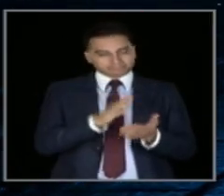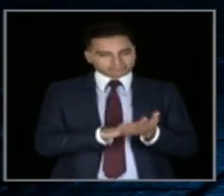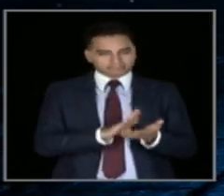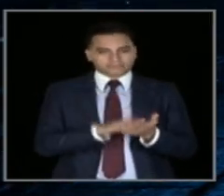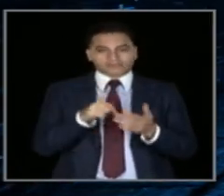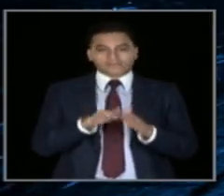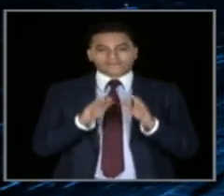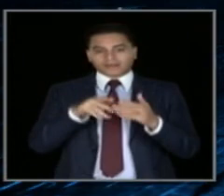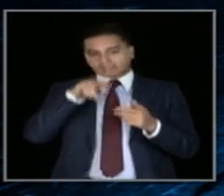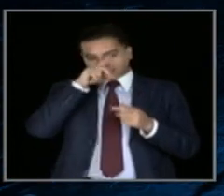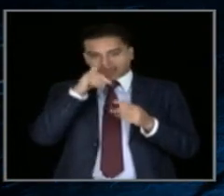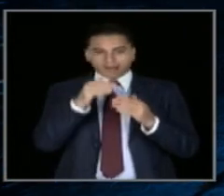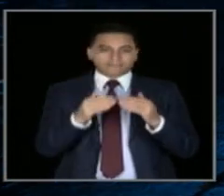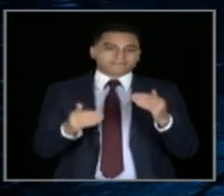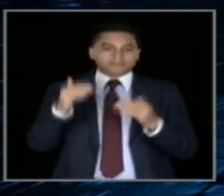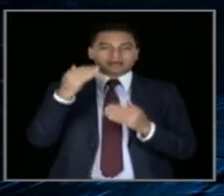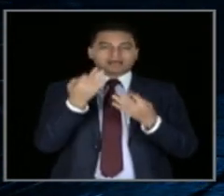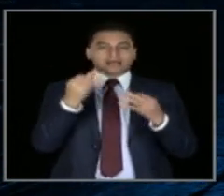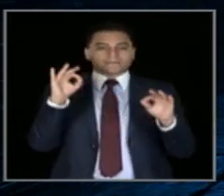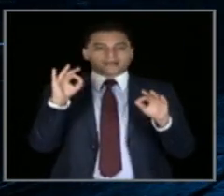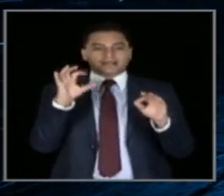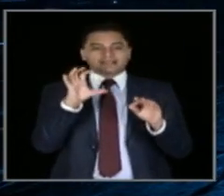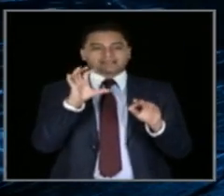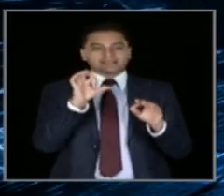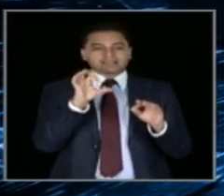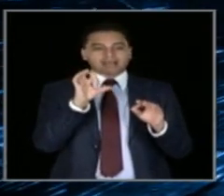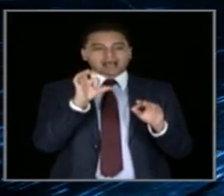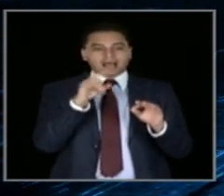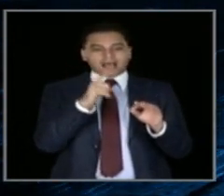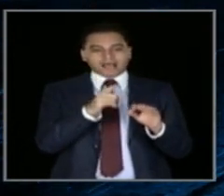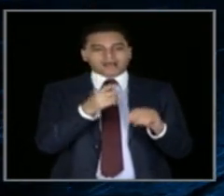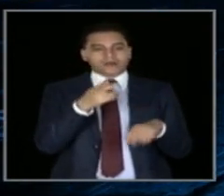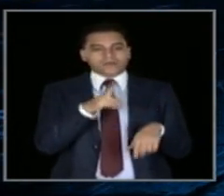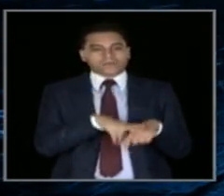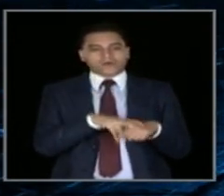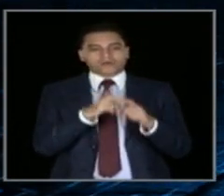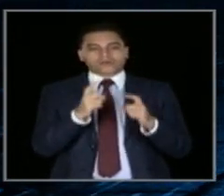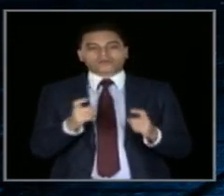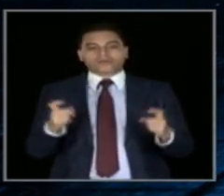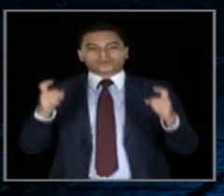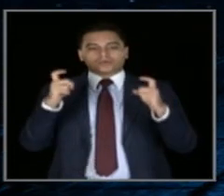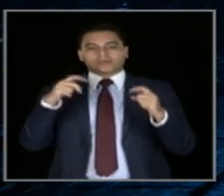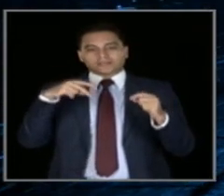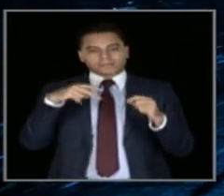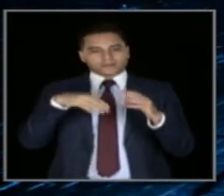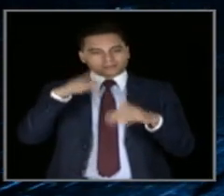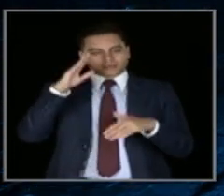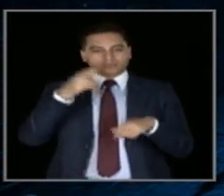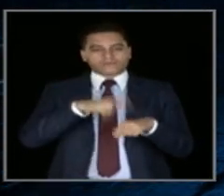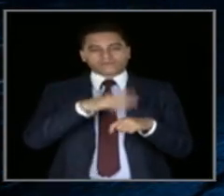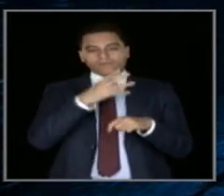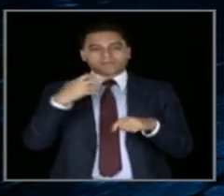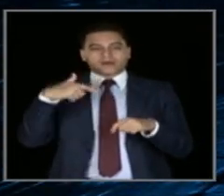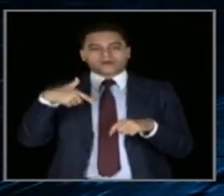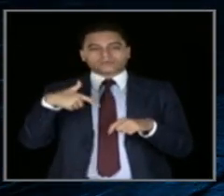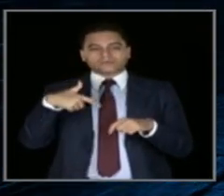التعالب أصحاب العلامة الكاملة، ألف مبروك إلى دور الثمانية ب9 نقاط، وفريق